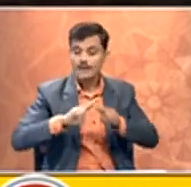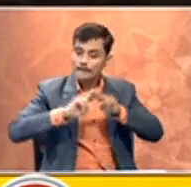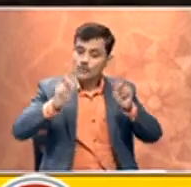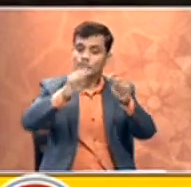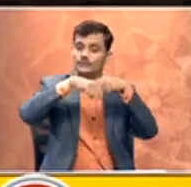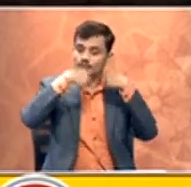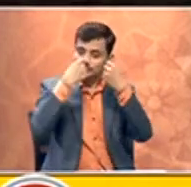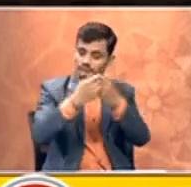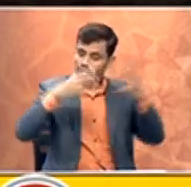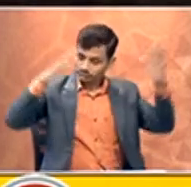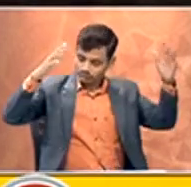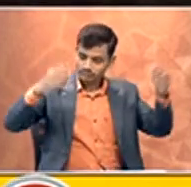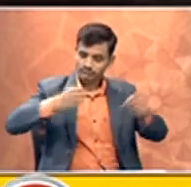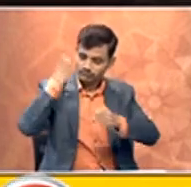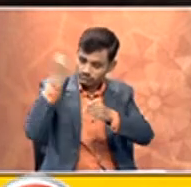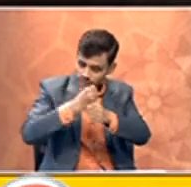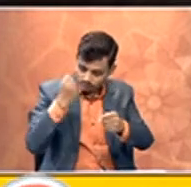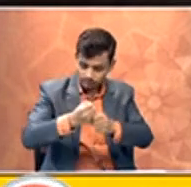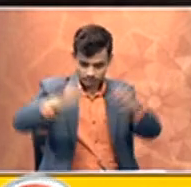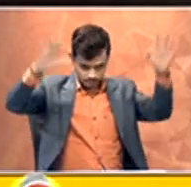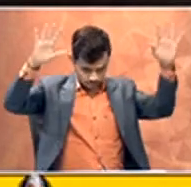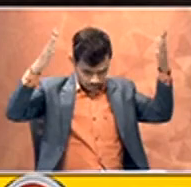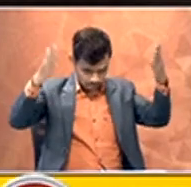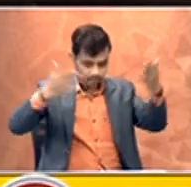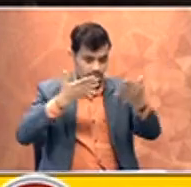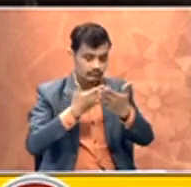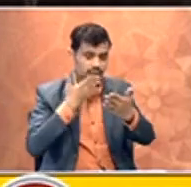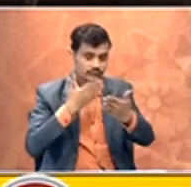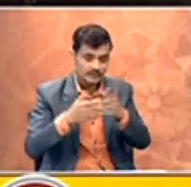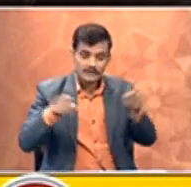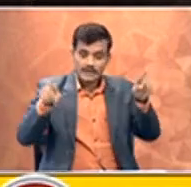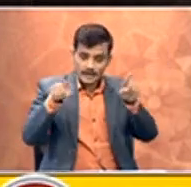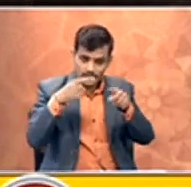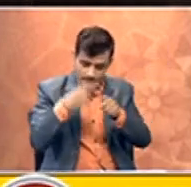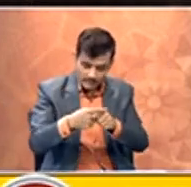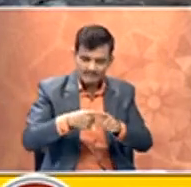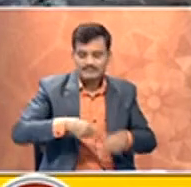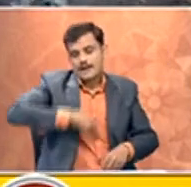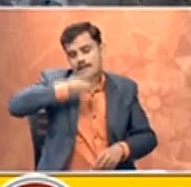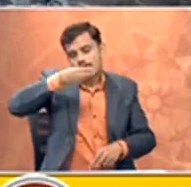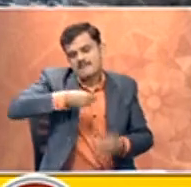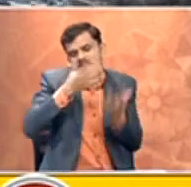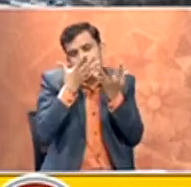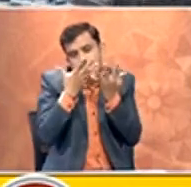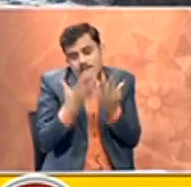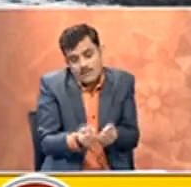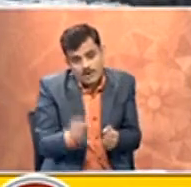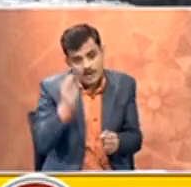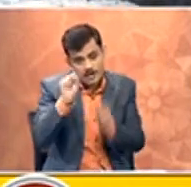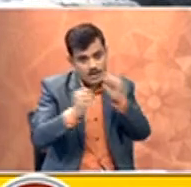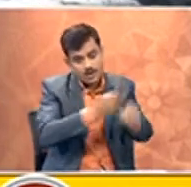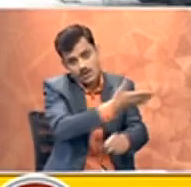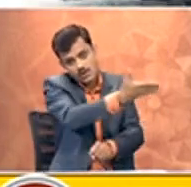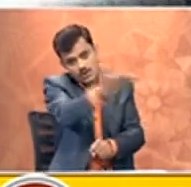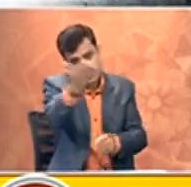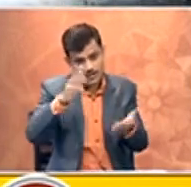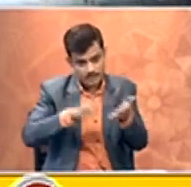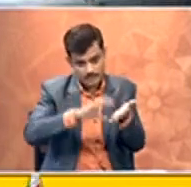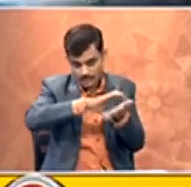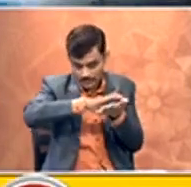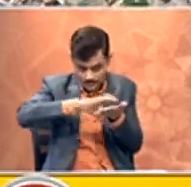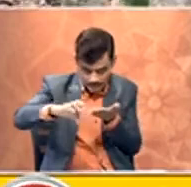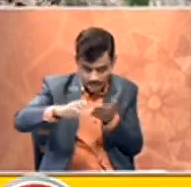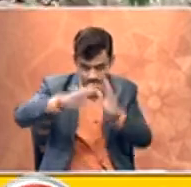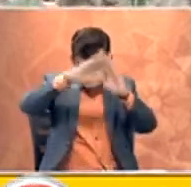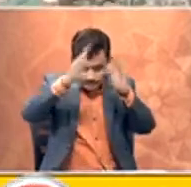की सराहना करता हूं। साथ ही मेरा ये आग्रह भी है कि आप मेघालय की गुफाओं